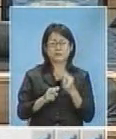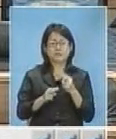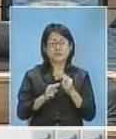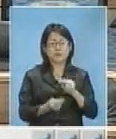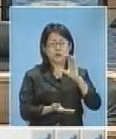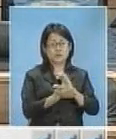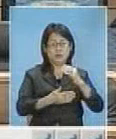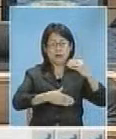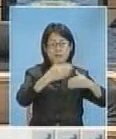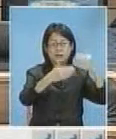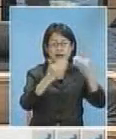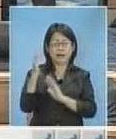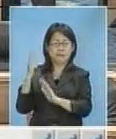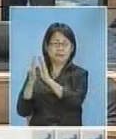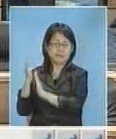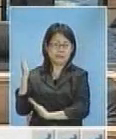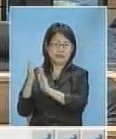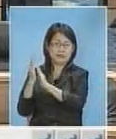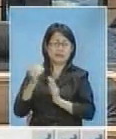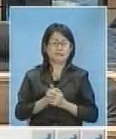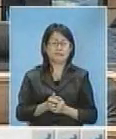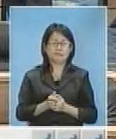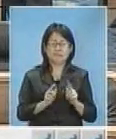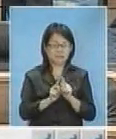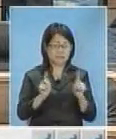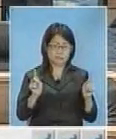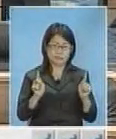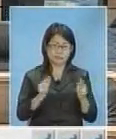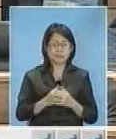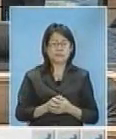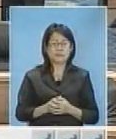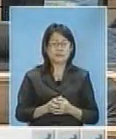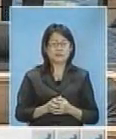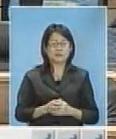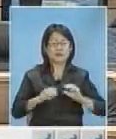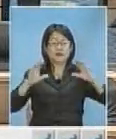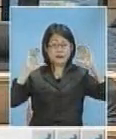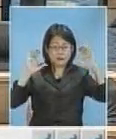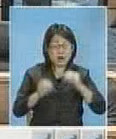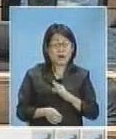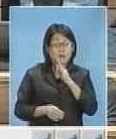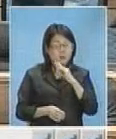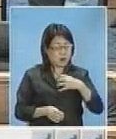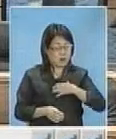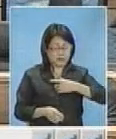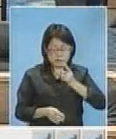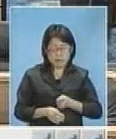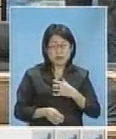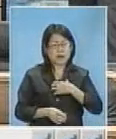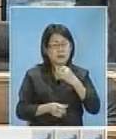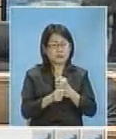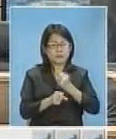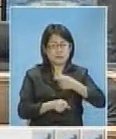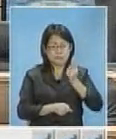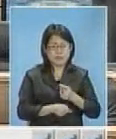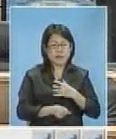พัฒนาประเทศเอาไปใช้นอกระบบงบประมาณรัฐบาลถ้าจริงใจต่อการออกพระราชก